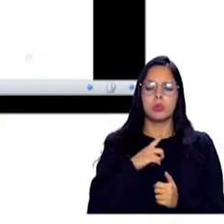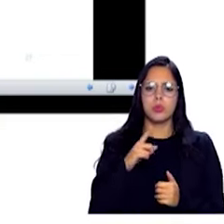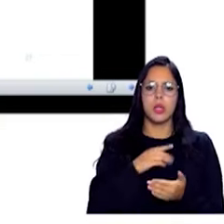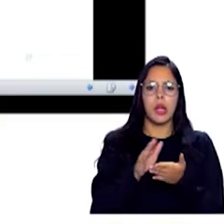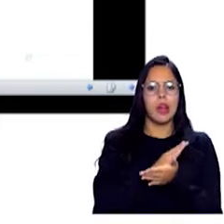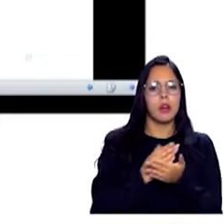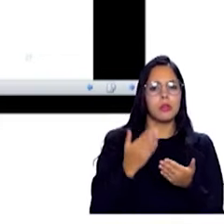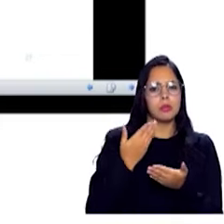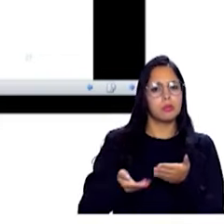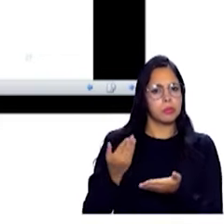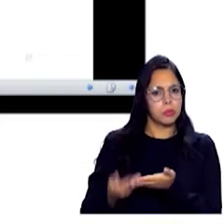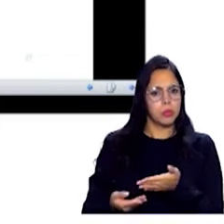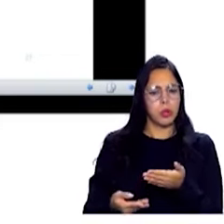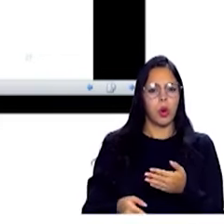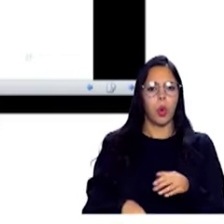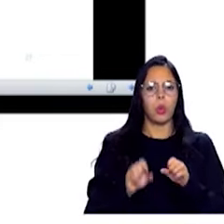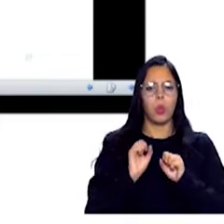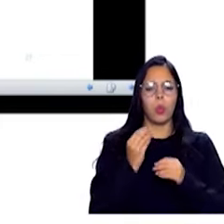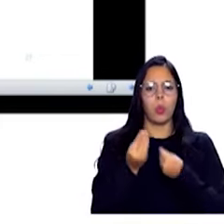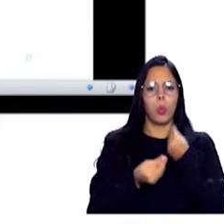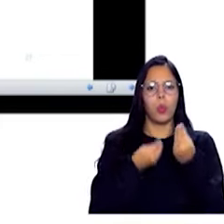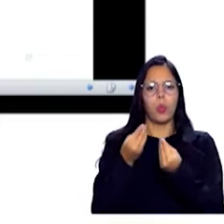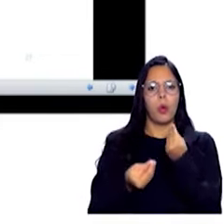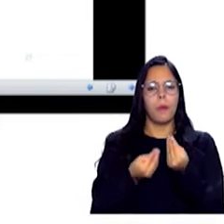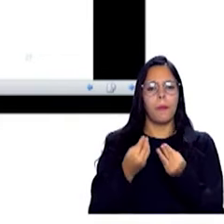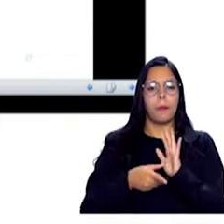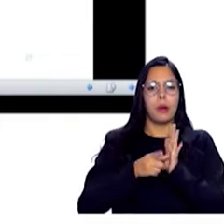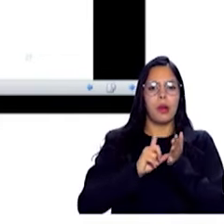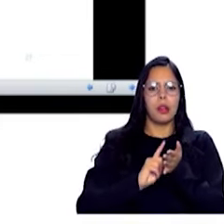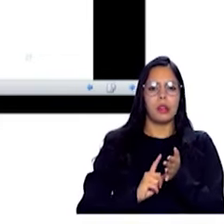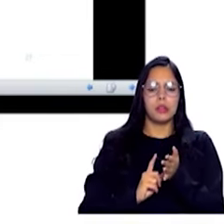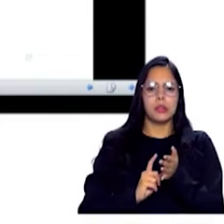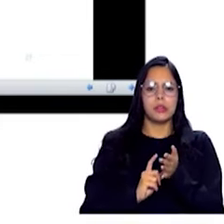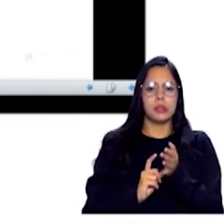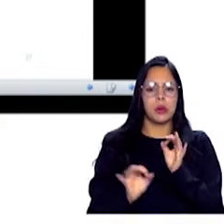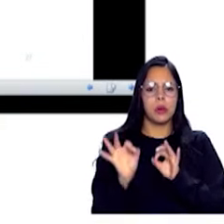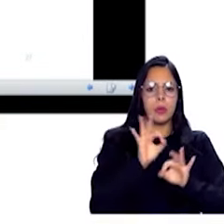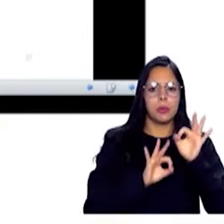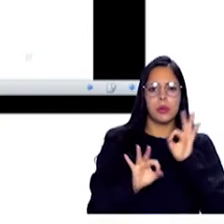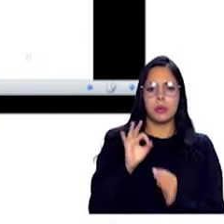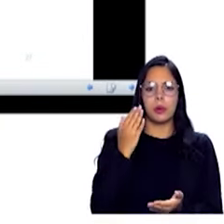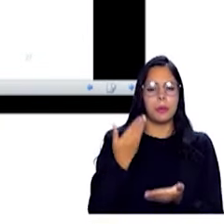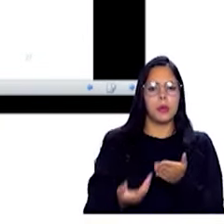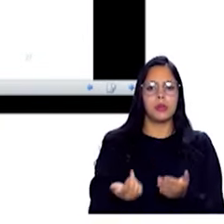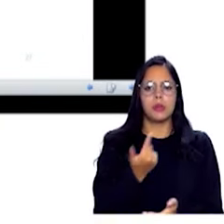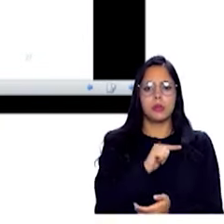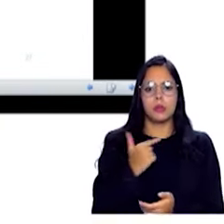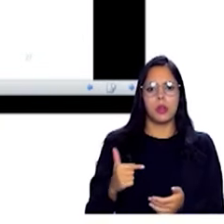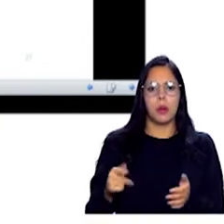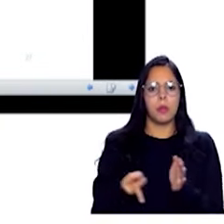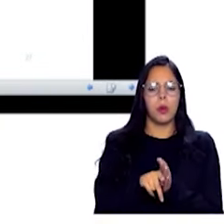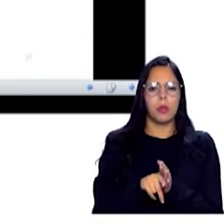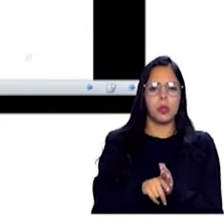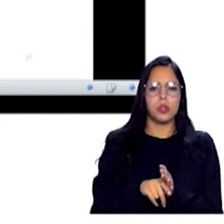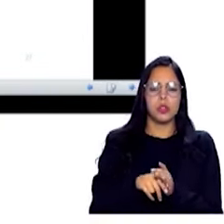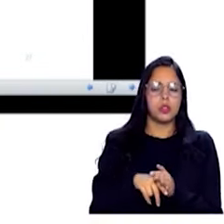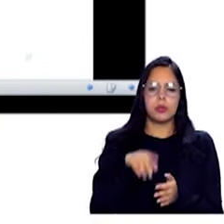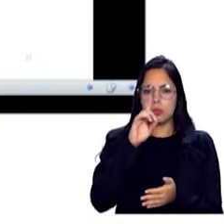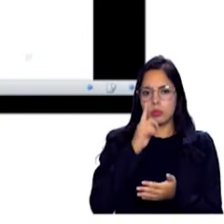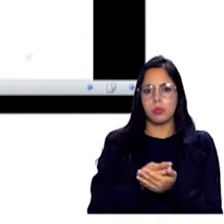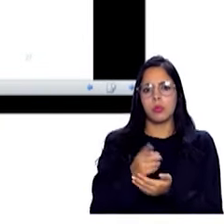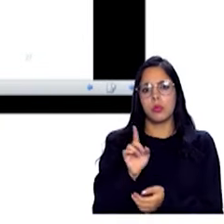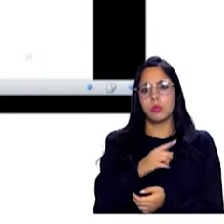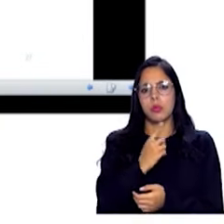cassazione sarebbe un controllo successivo non proprio cos l'ambiance non coincide